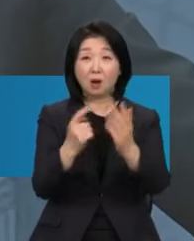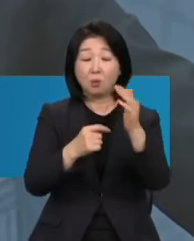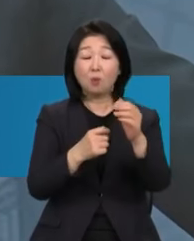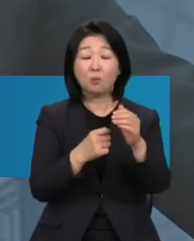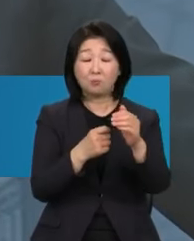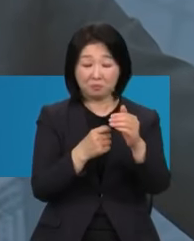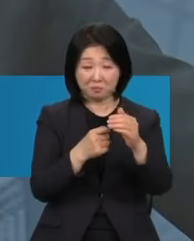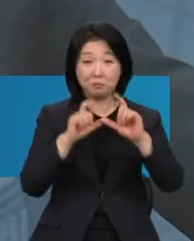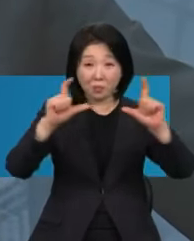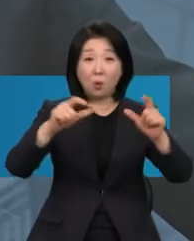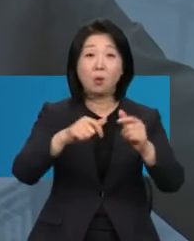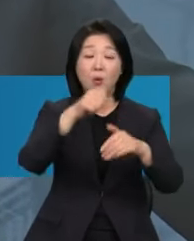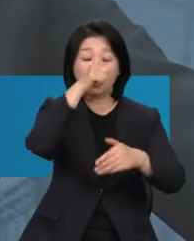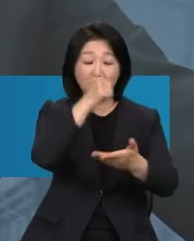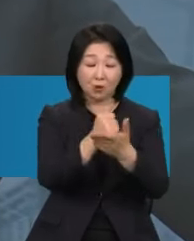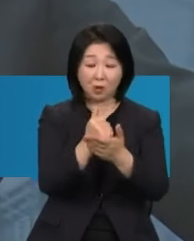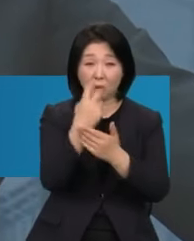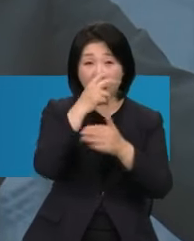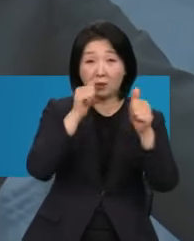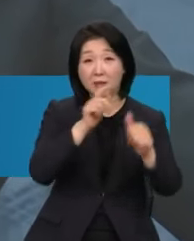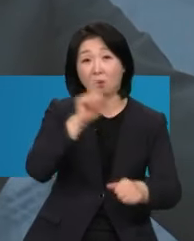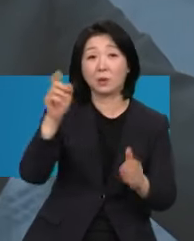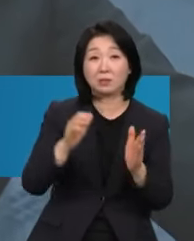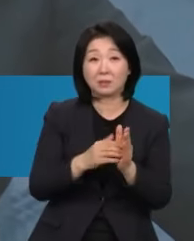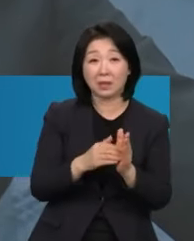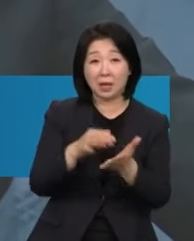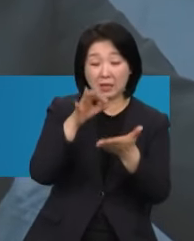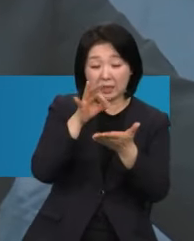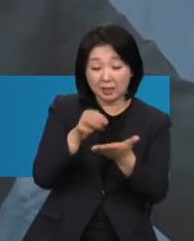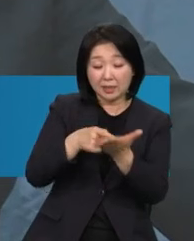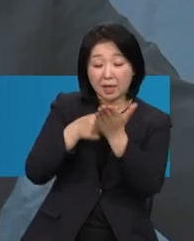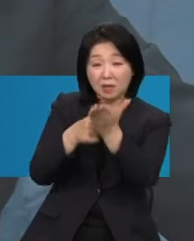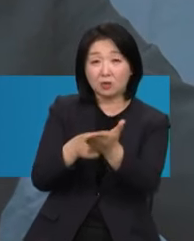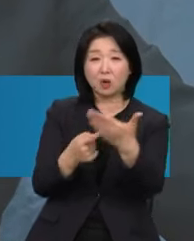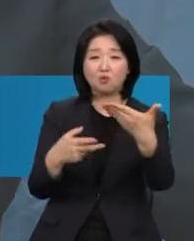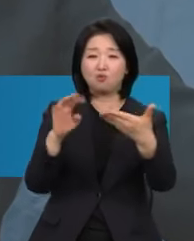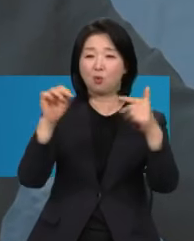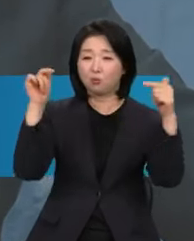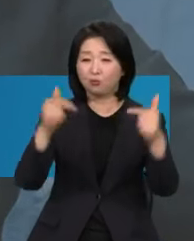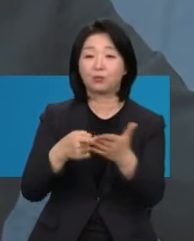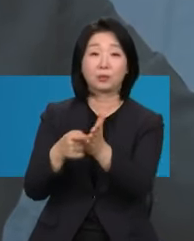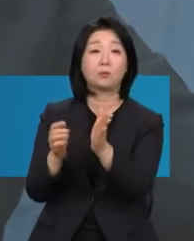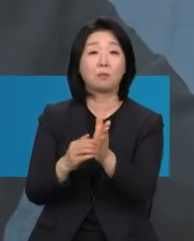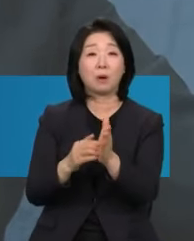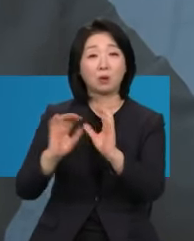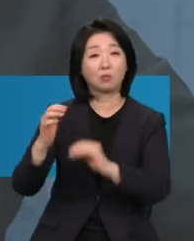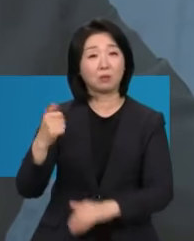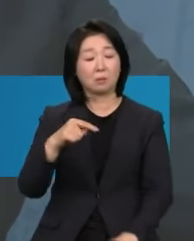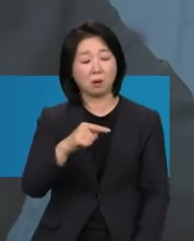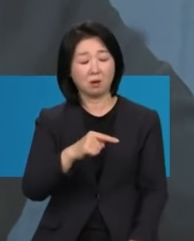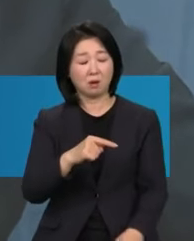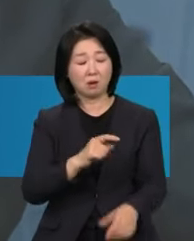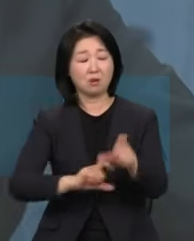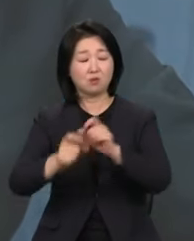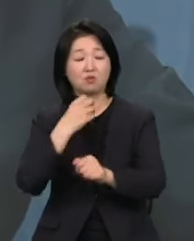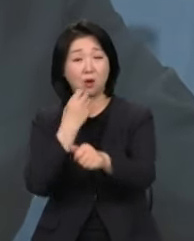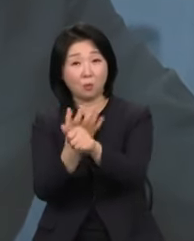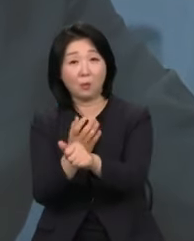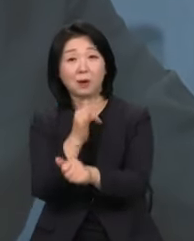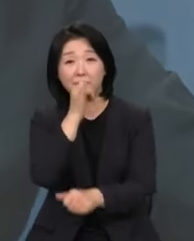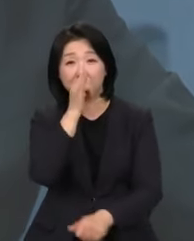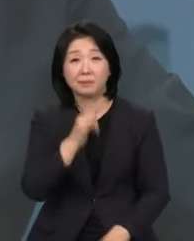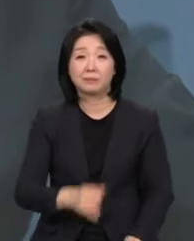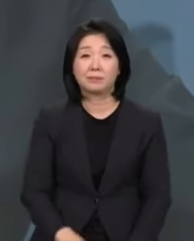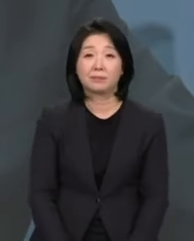고발했습니다. 재산 신고액을 9억 원 넘게 축소 신고했다는 겁니다. 국민의힘 역시 추가 고발에 나섰는데 최승기